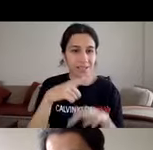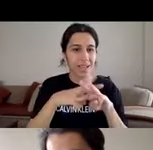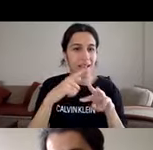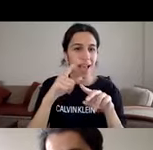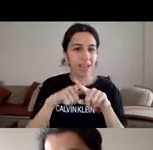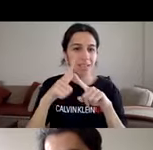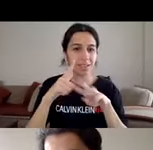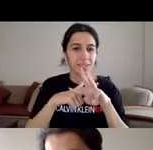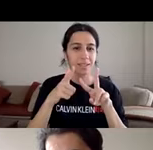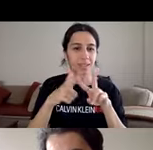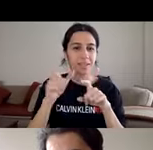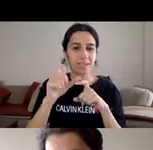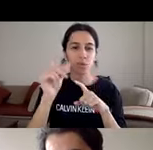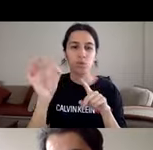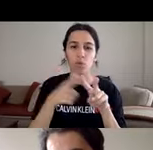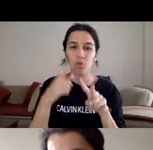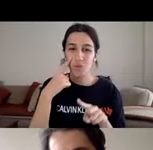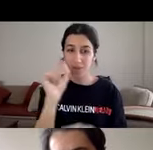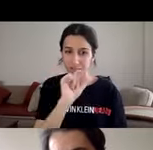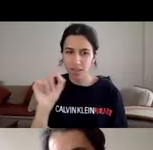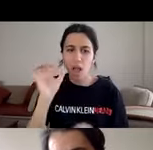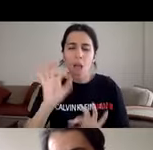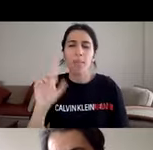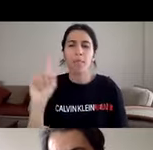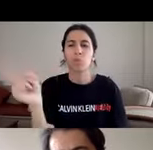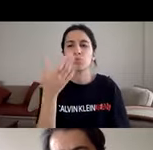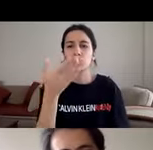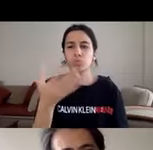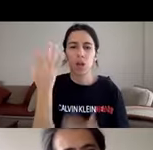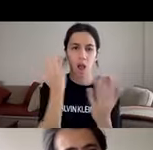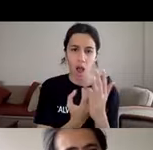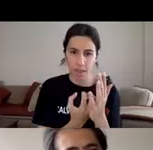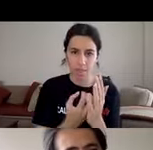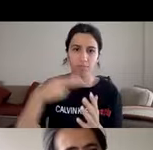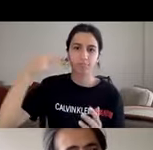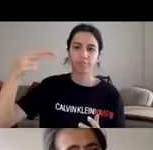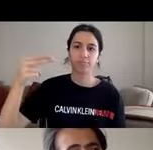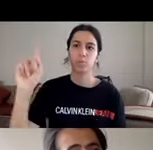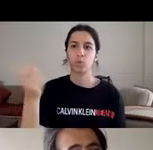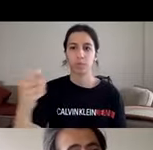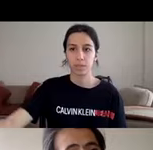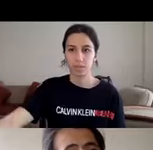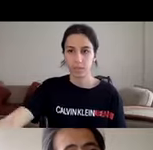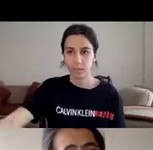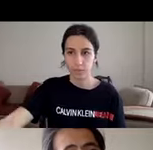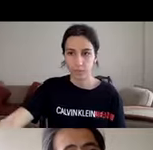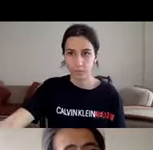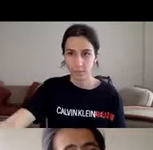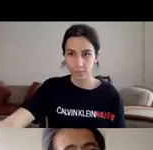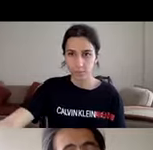dökülecektir. Oradan da tek tuşla yaklaşık 2 saniye alıyor. Kaydedip Chrome tarayıcınıza eklemeniz mümkün. İşte